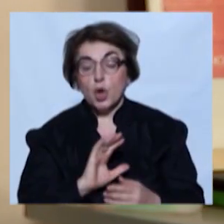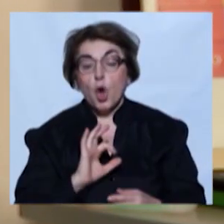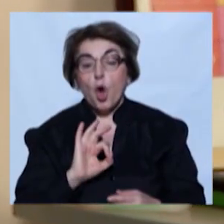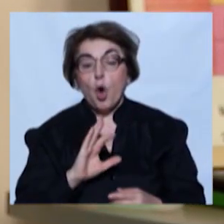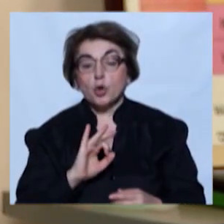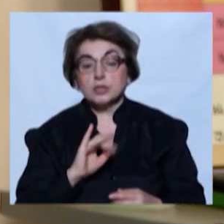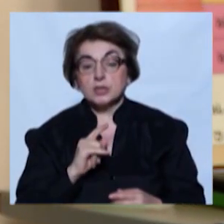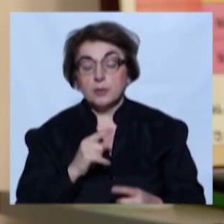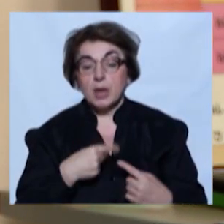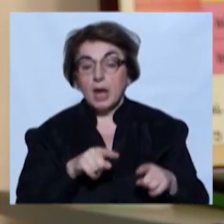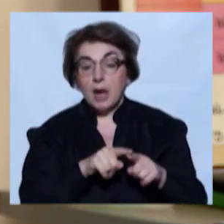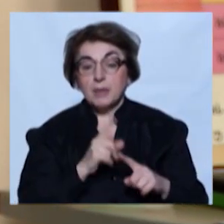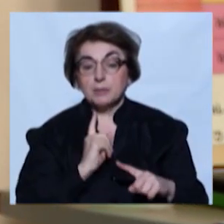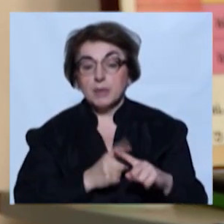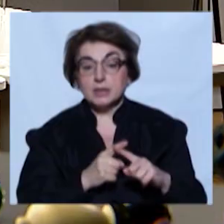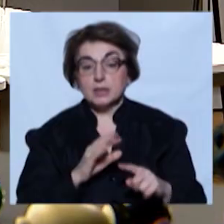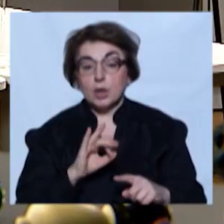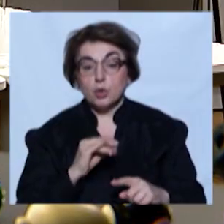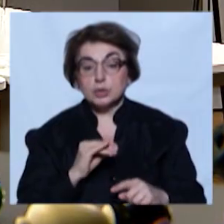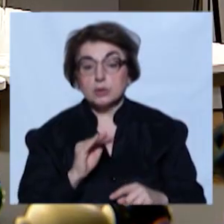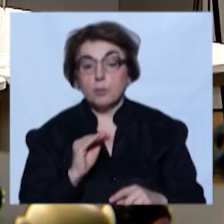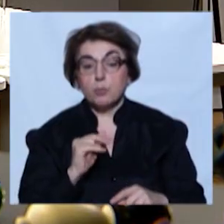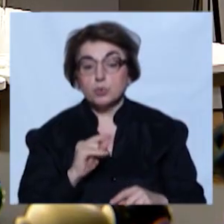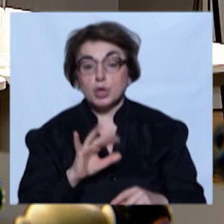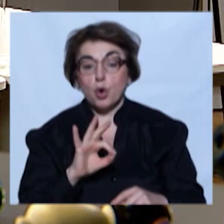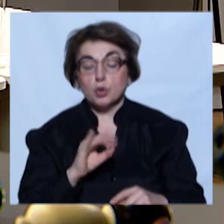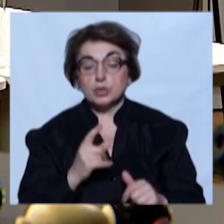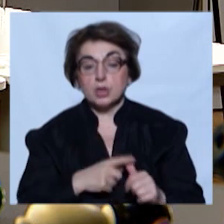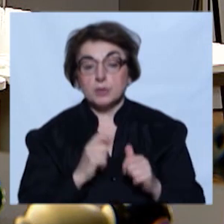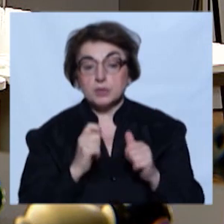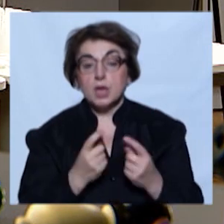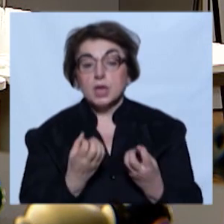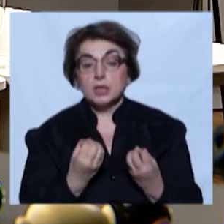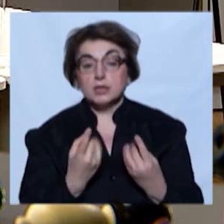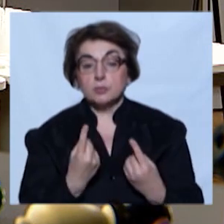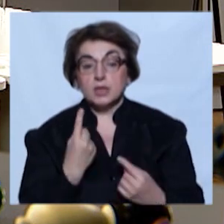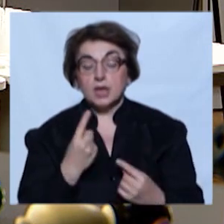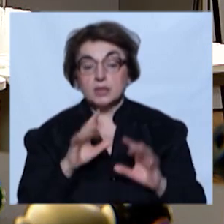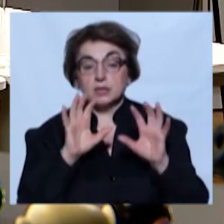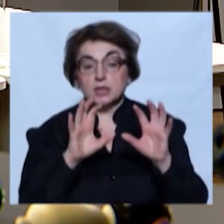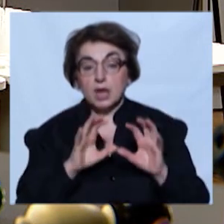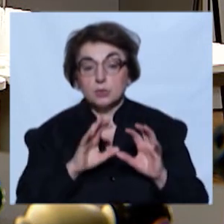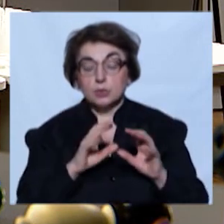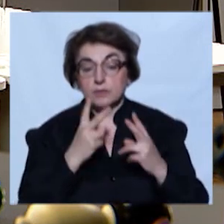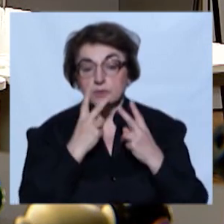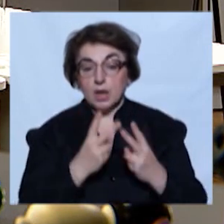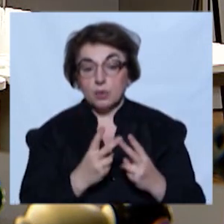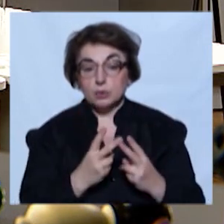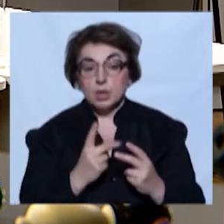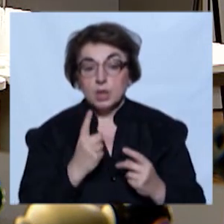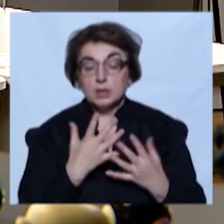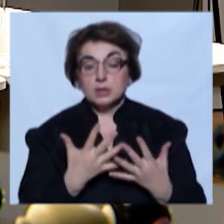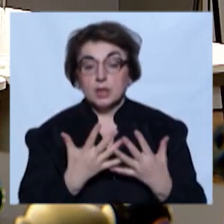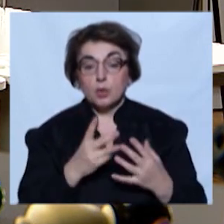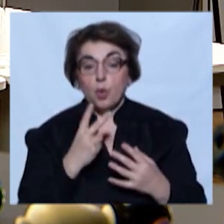ოქსიდებს ფუძე ოქსიდები ეწოდება. კიდევ ერთი კანონზომიერება მინდა დაინახო. სამივე რეაქციაში ნათლად ჩანს, რომ